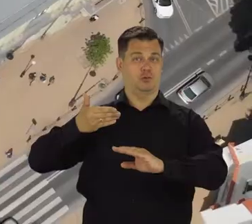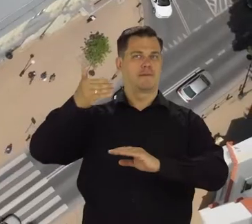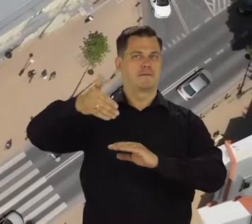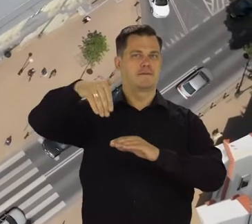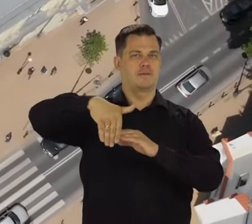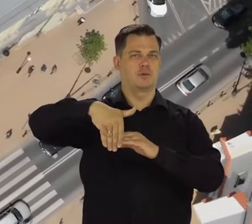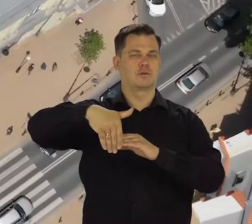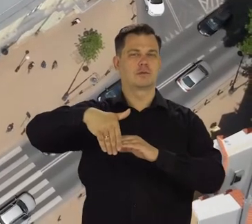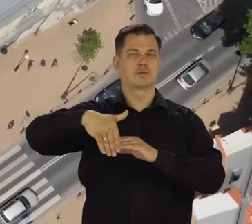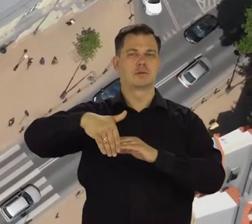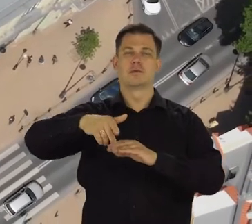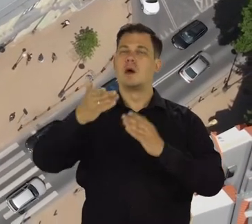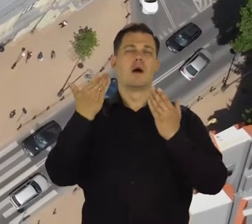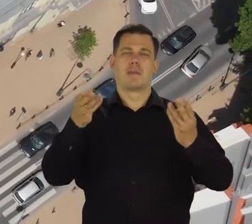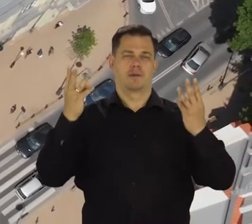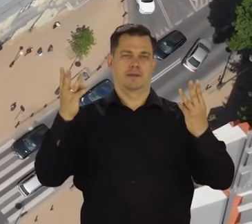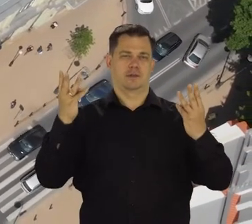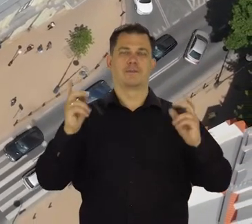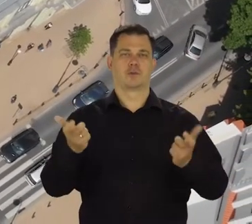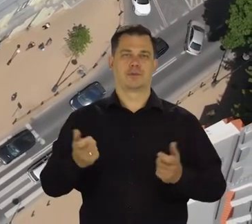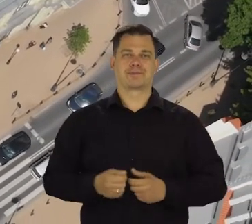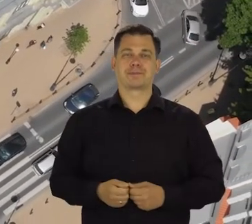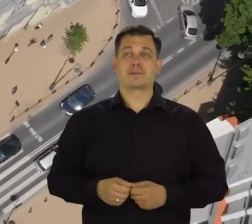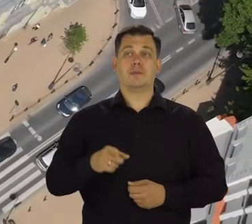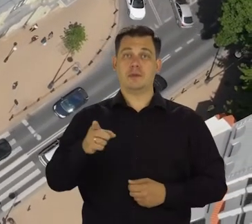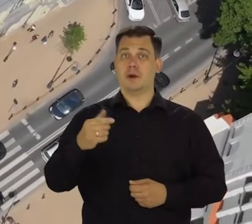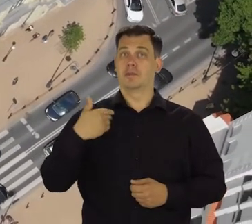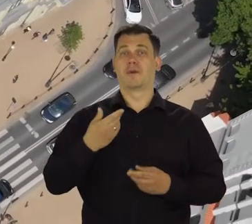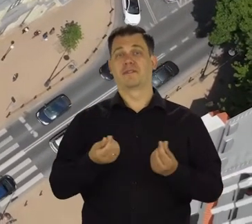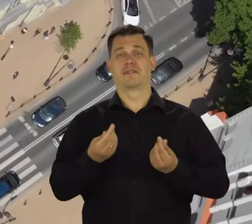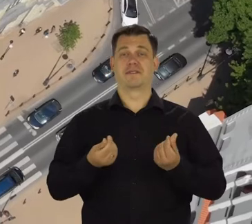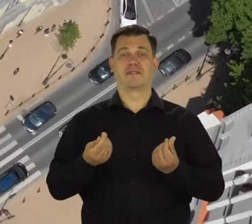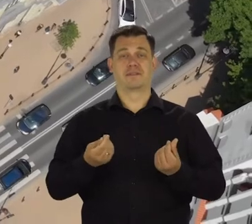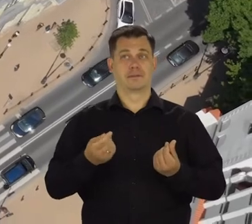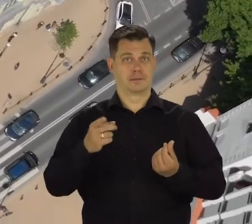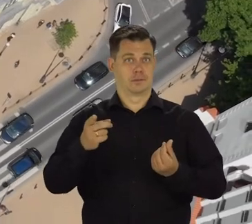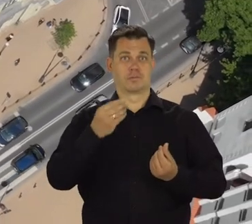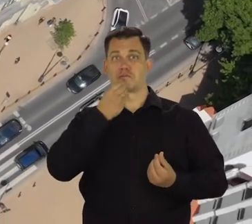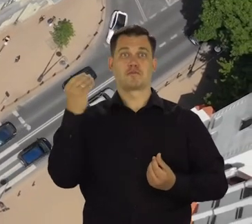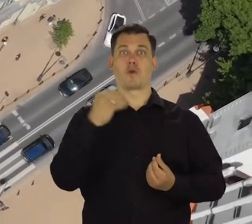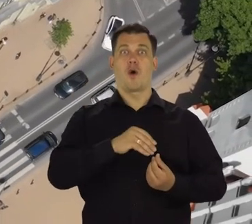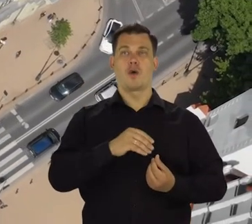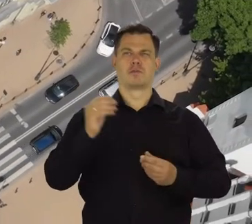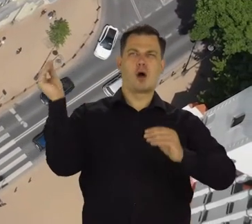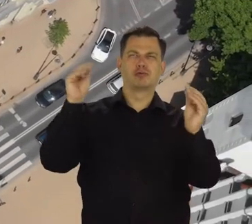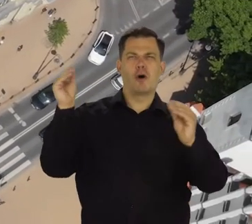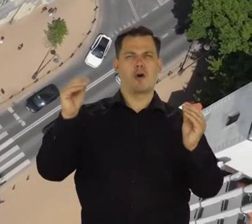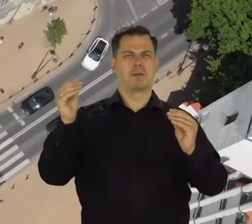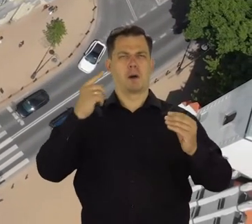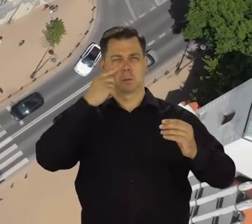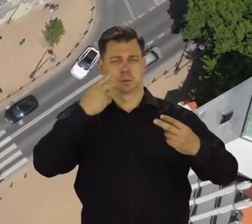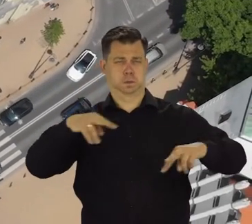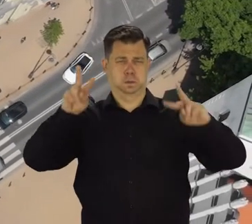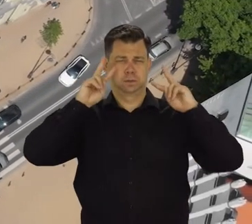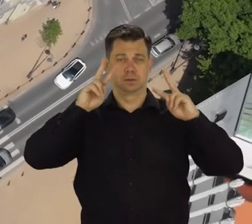wystrój wnętrz budynku. I co szalenie ważne, mimo tego, że ze względów finansowych nie wybrano najbardziej